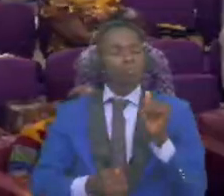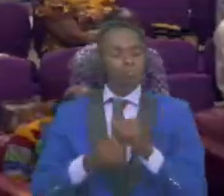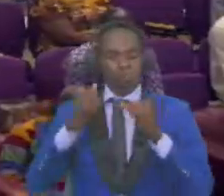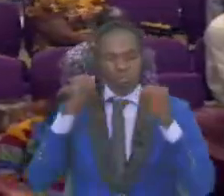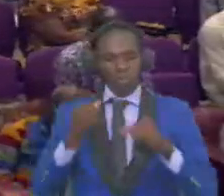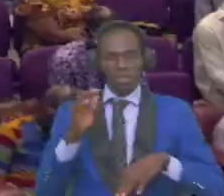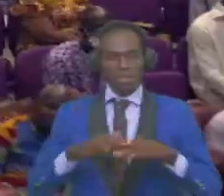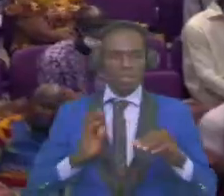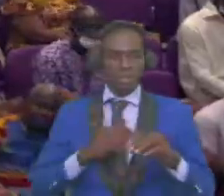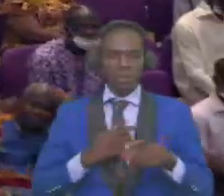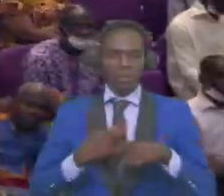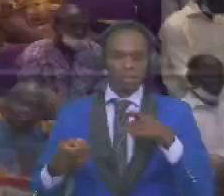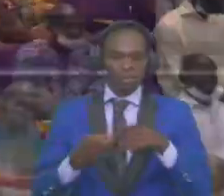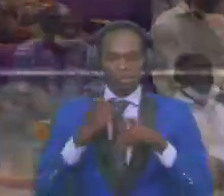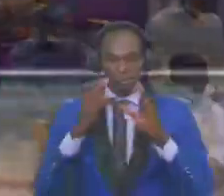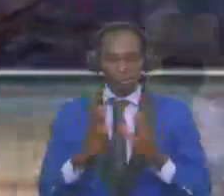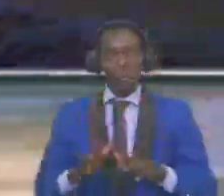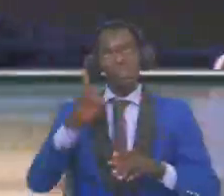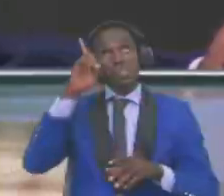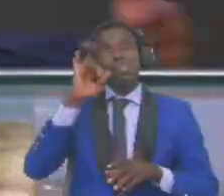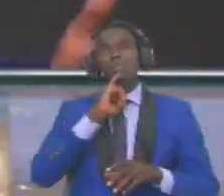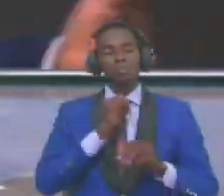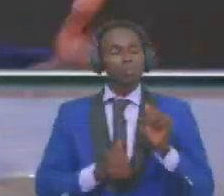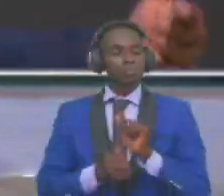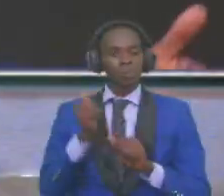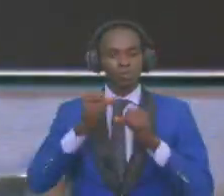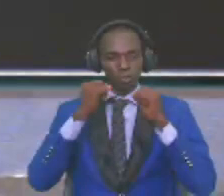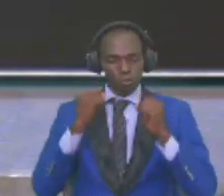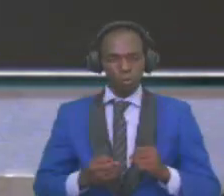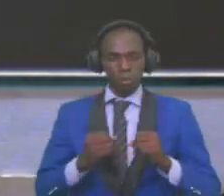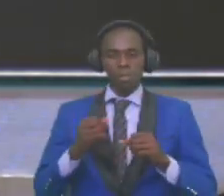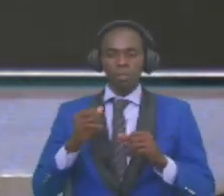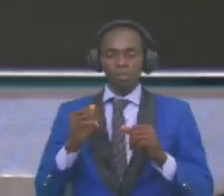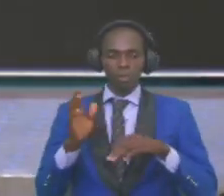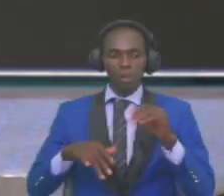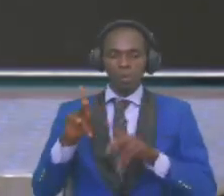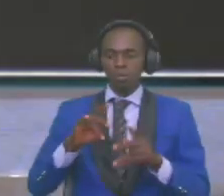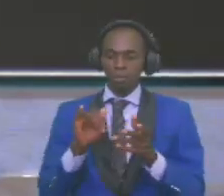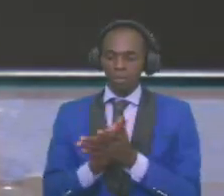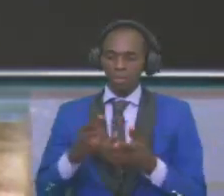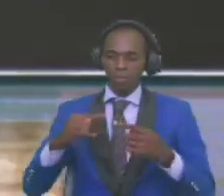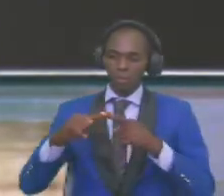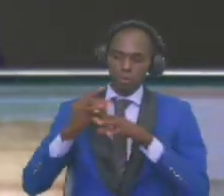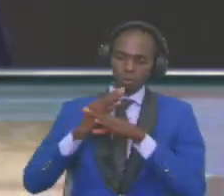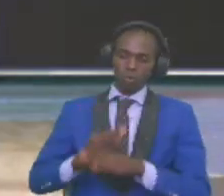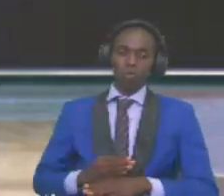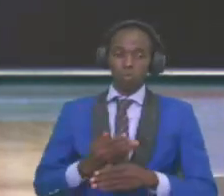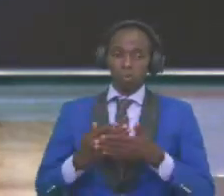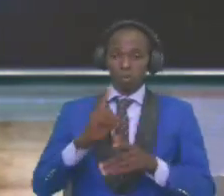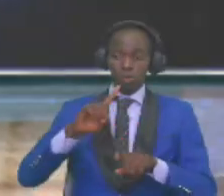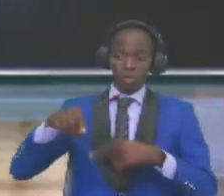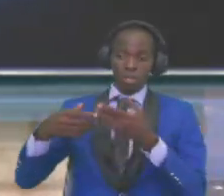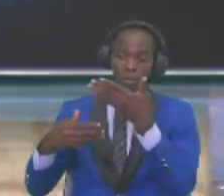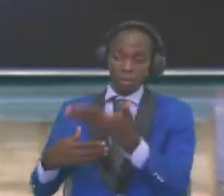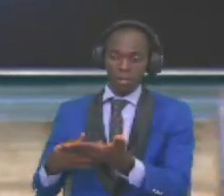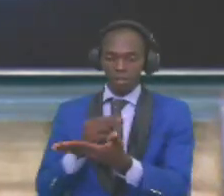plus forts que nous persécuteurs et là plus fort que ceux qui mettent des pierres d'achoppement de vendre nous